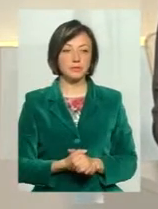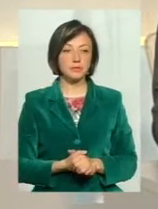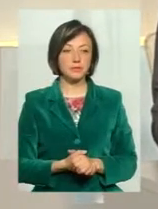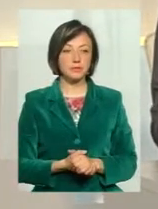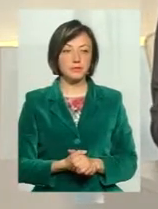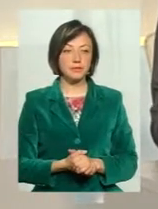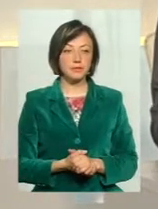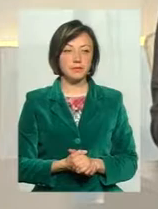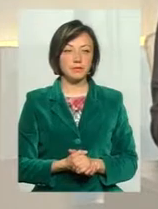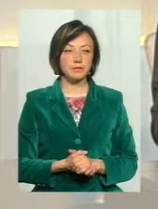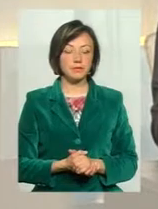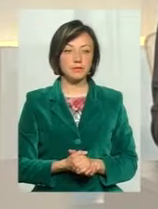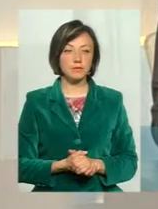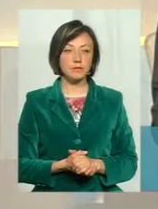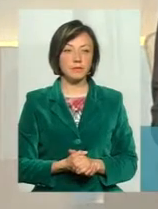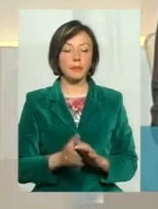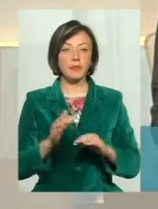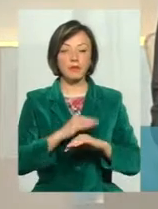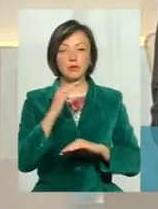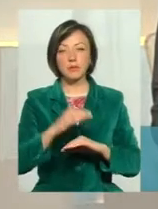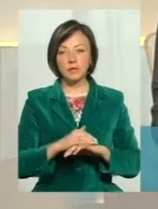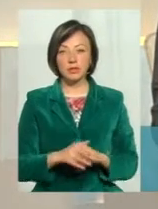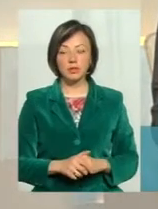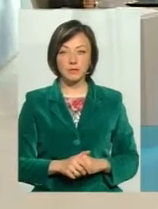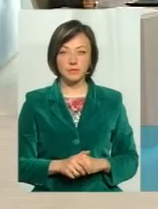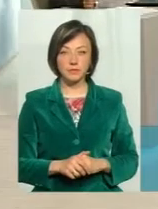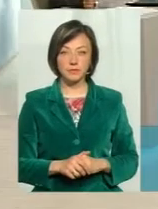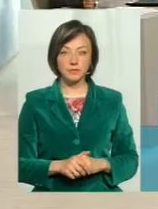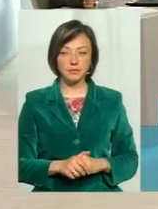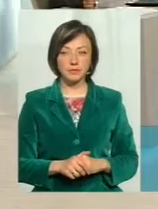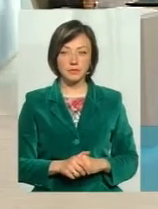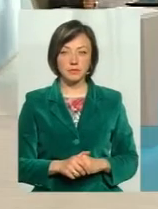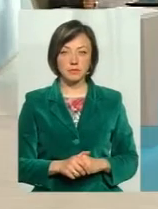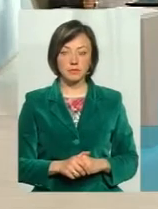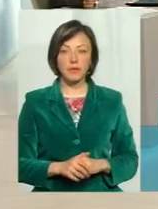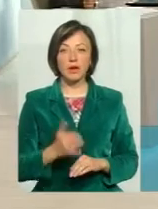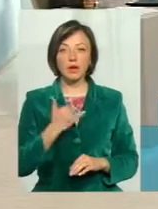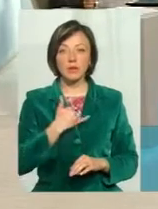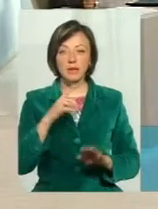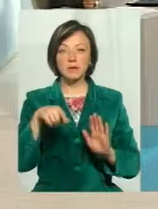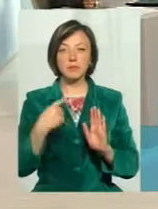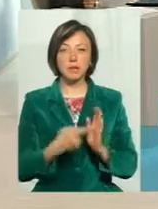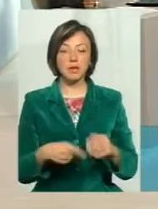вечір. Алло, добрий вечір. Добрий вечір. Добрий вечір. У мене було таке